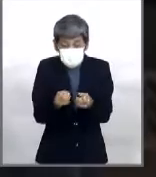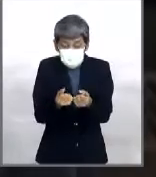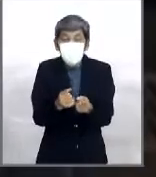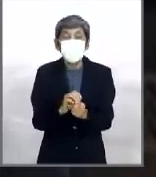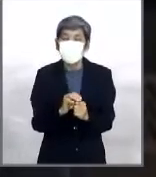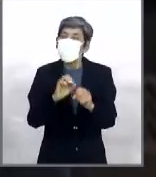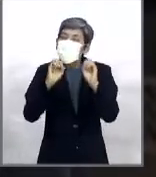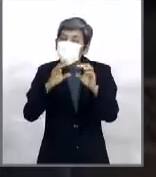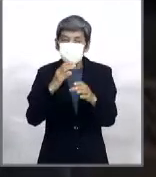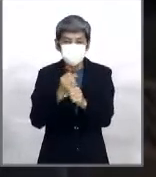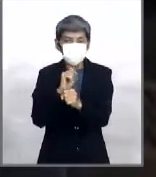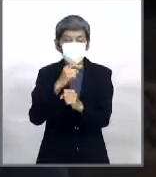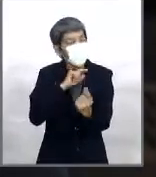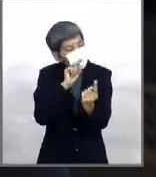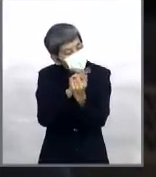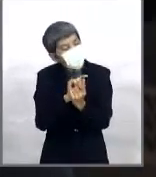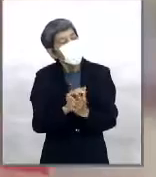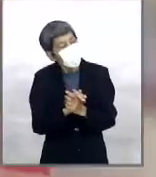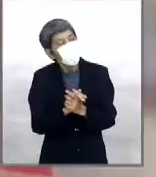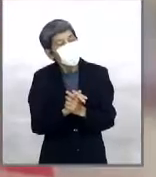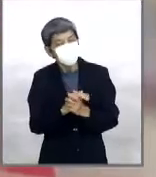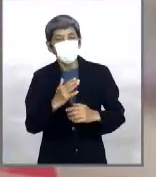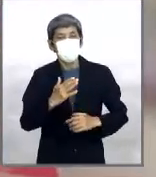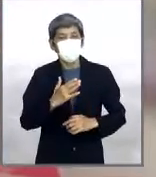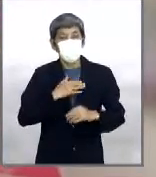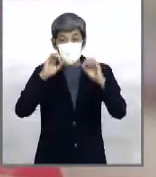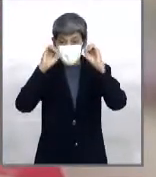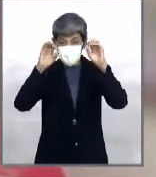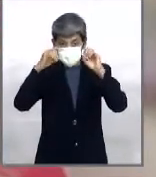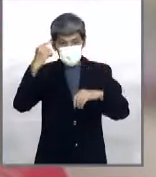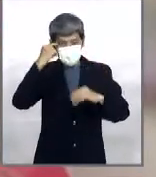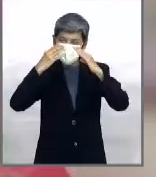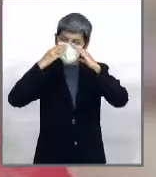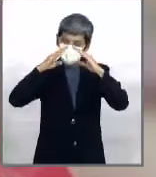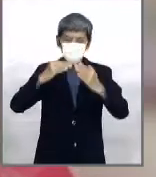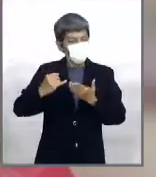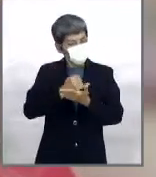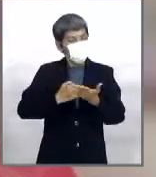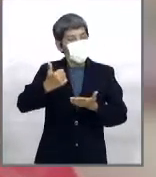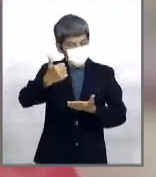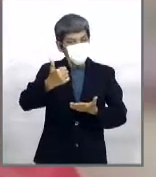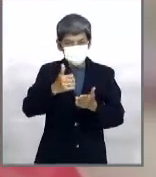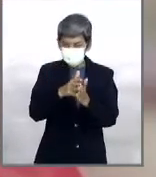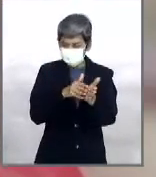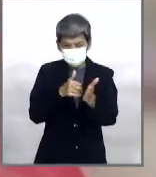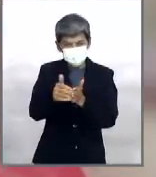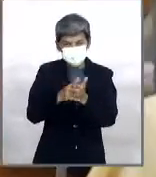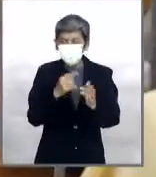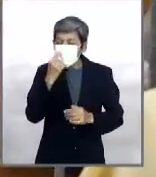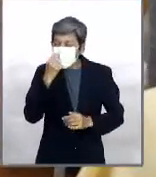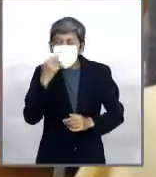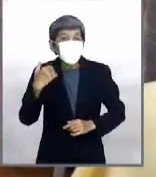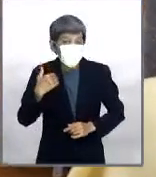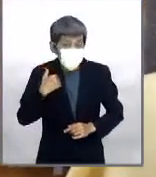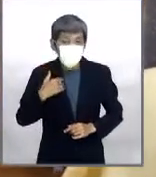อนศิลปะนะครับผมแล้วก็รู้จักกันโดยบังเอิญเนาะแล้วก็พอดีทางครูทรายเนี่ยคิดว่าคนตาบอดน่าจะวาดรูปได้โดยใช้สีที่มีกลิ่นนะครับผ